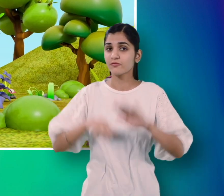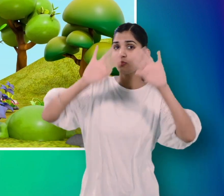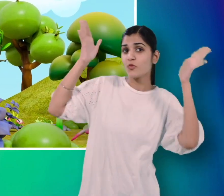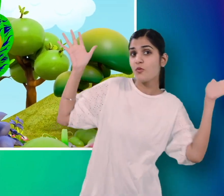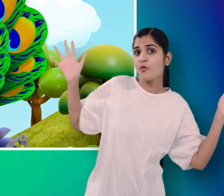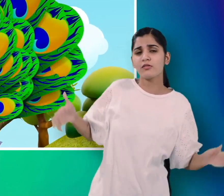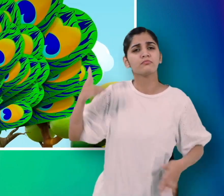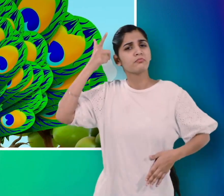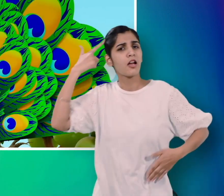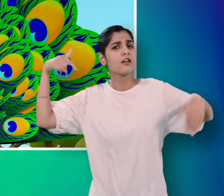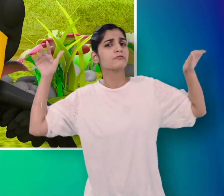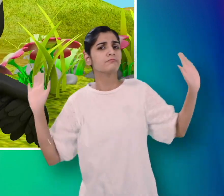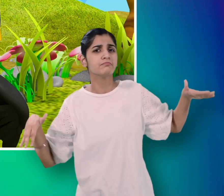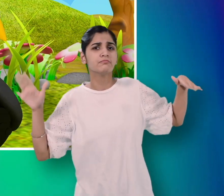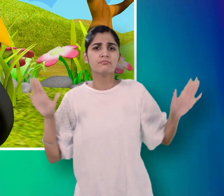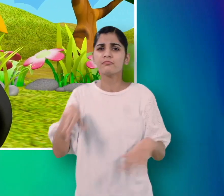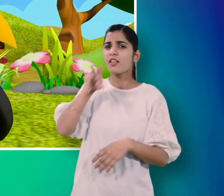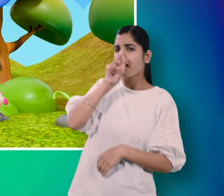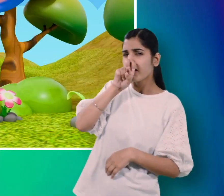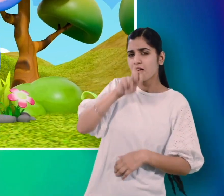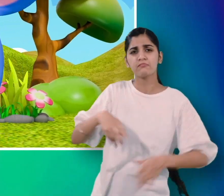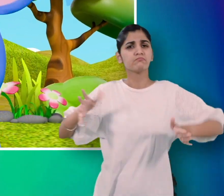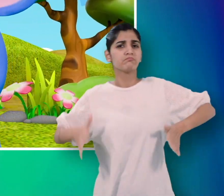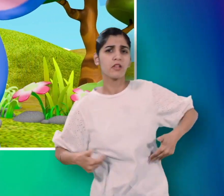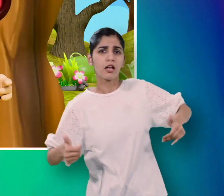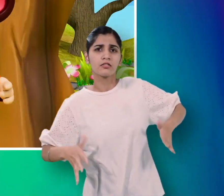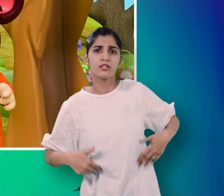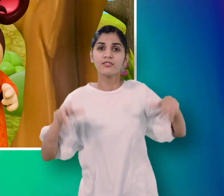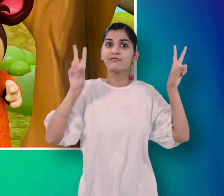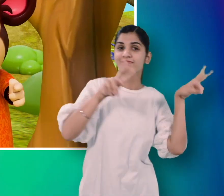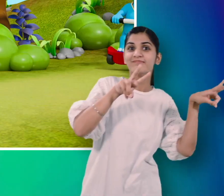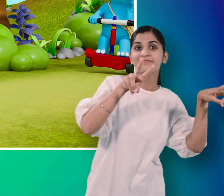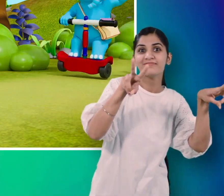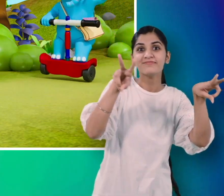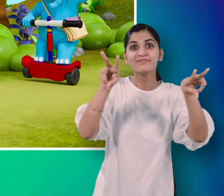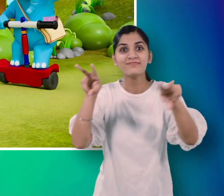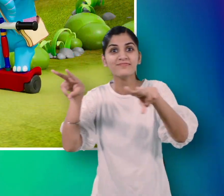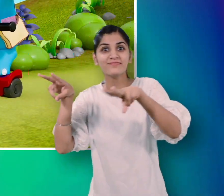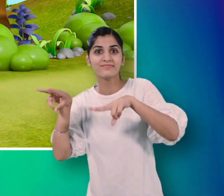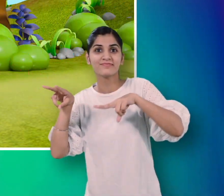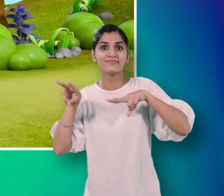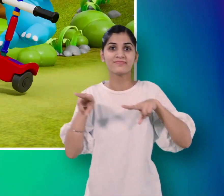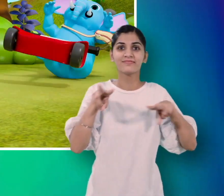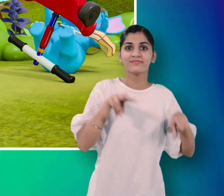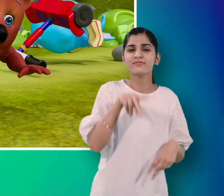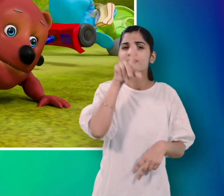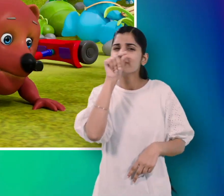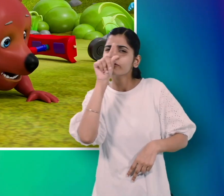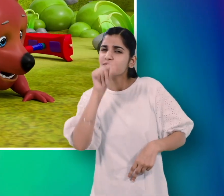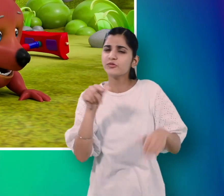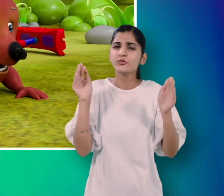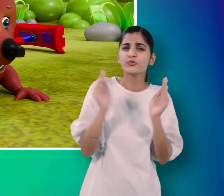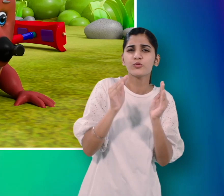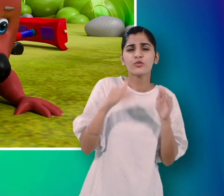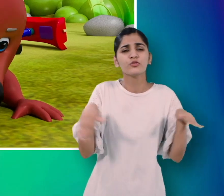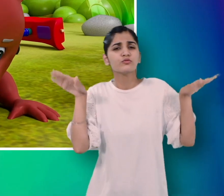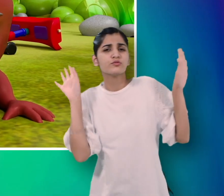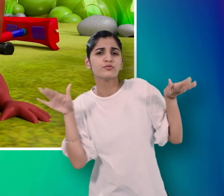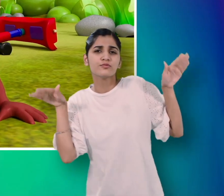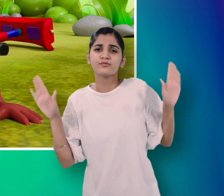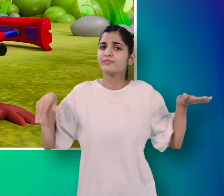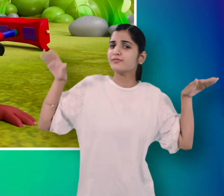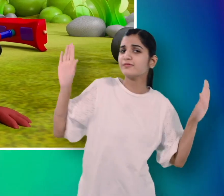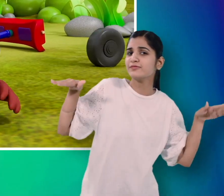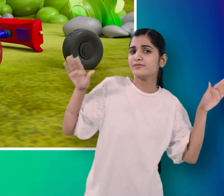मूर भी आया कवा भी आया चुहा भी आया बंदर भी आया चुन चुन करती